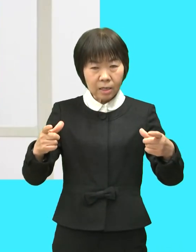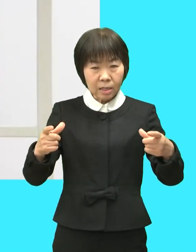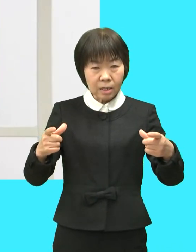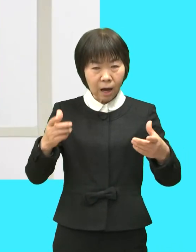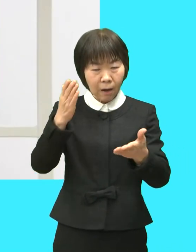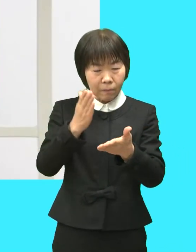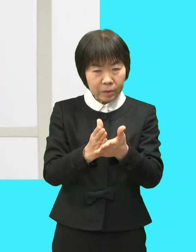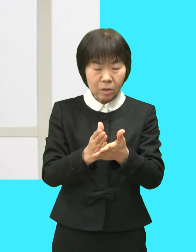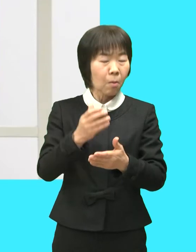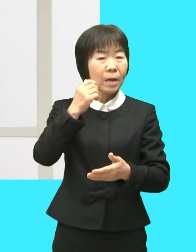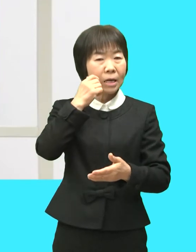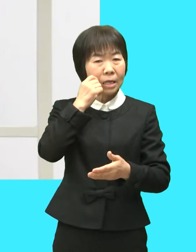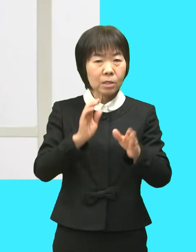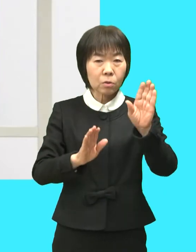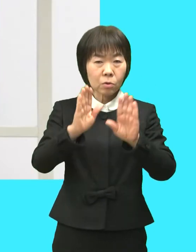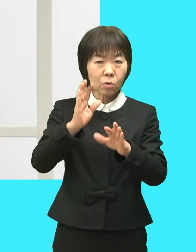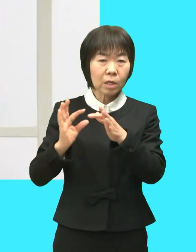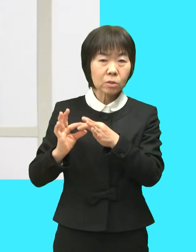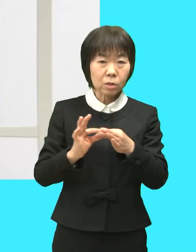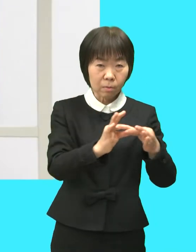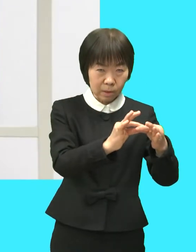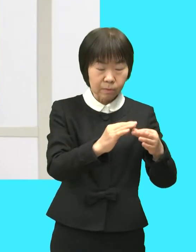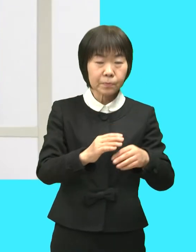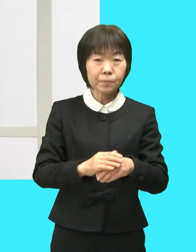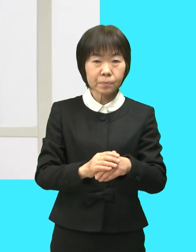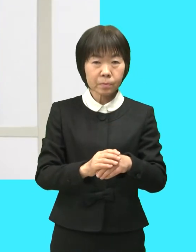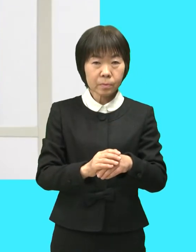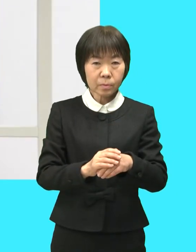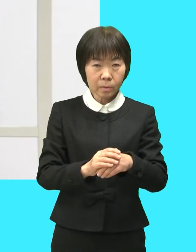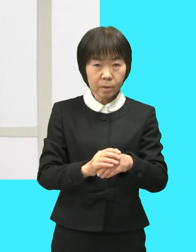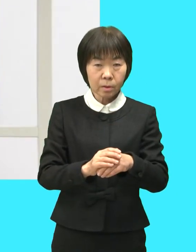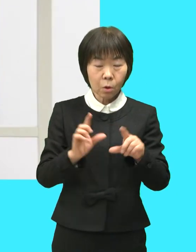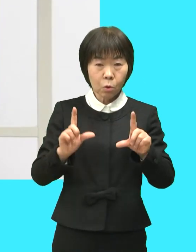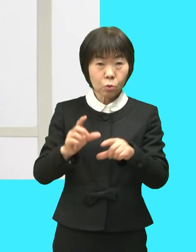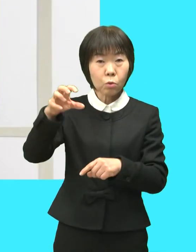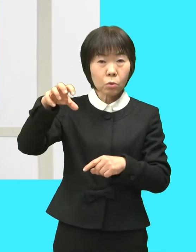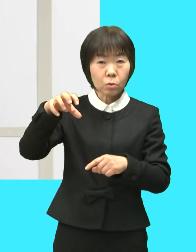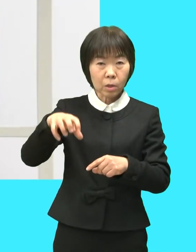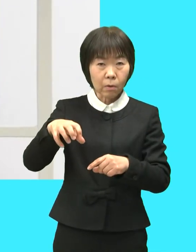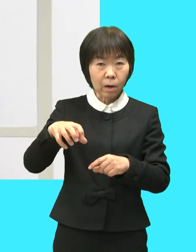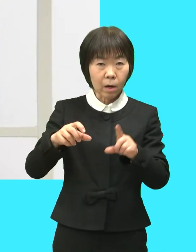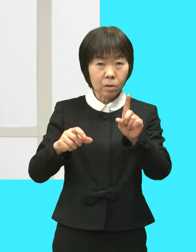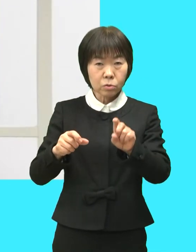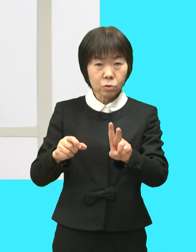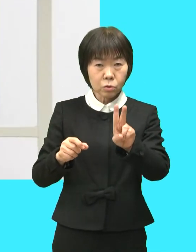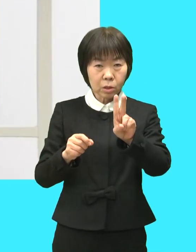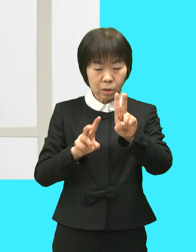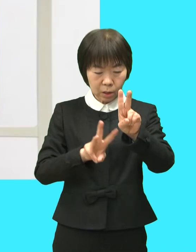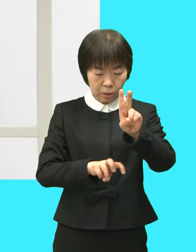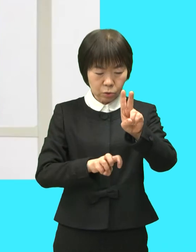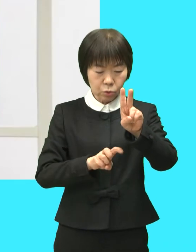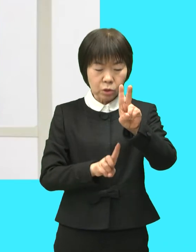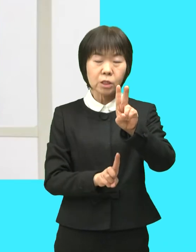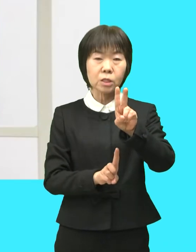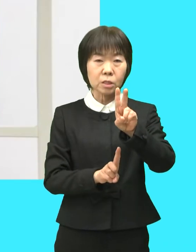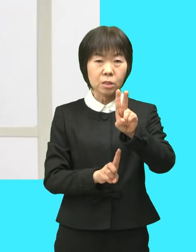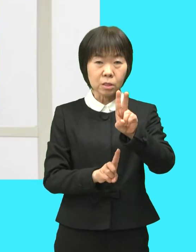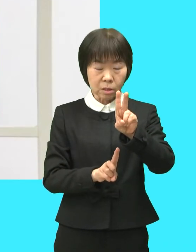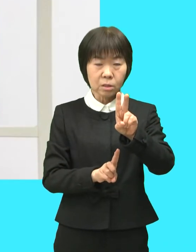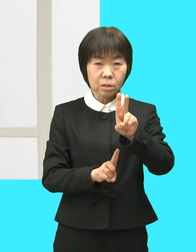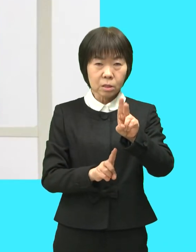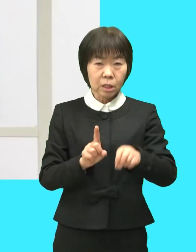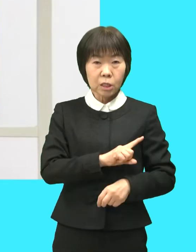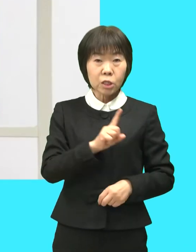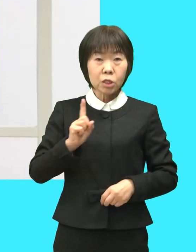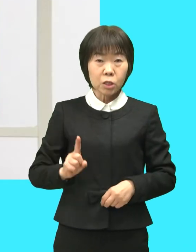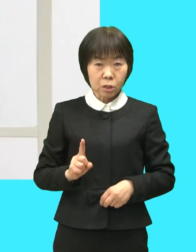ない状況が続いています。特に東京都では12月31日大晦日に1